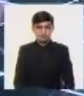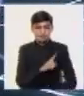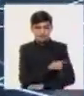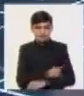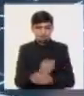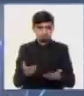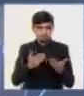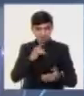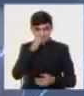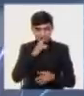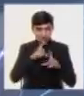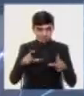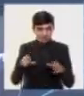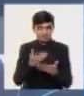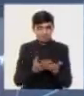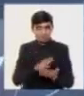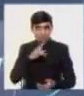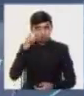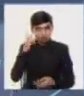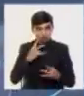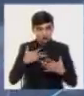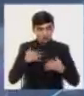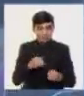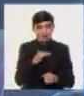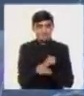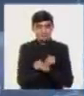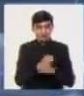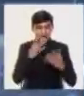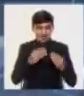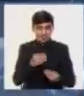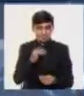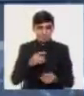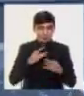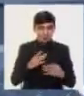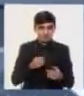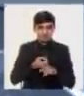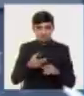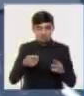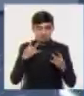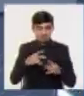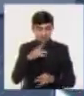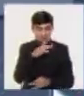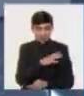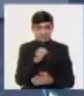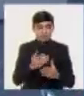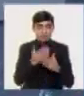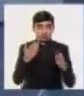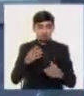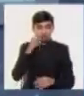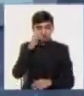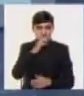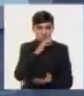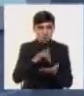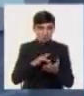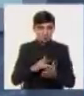Врачи призвали казахстанцев думать о здоровье, планируя выходные по случаю празднования Дня независимости республики. В большинстве городов в